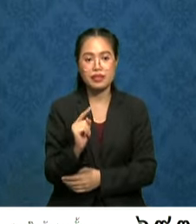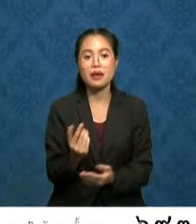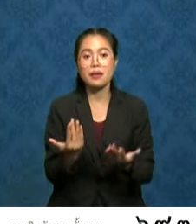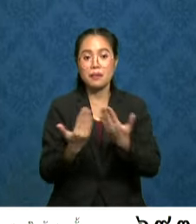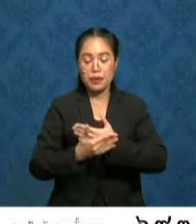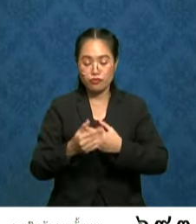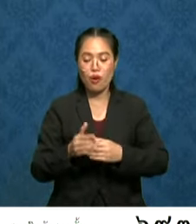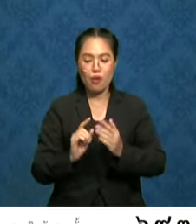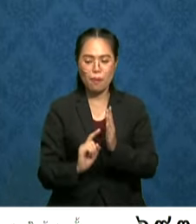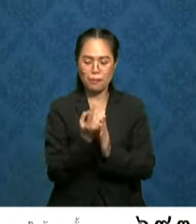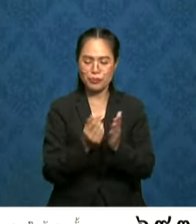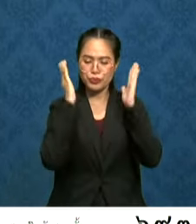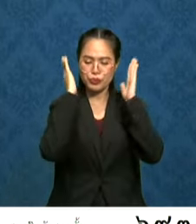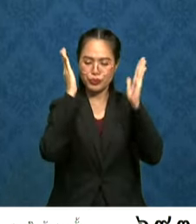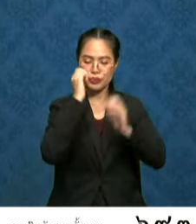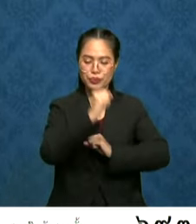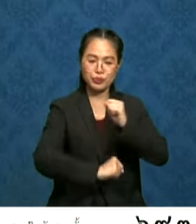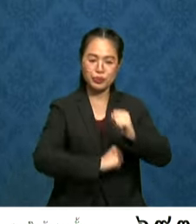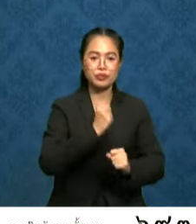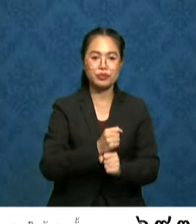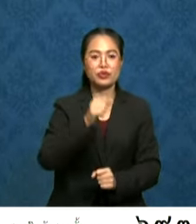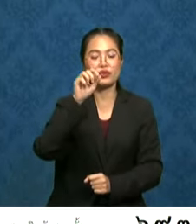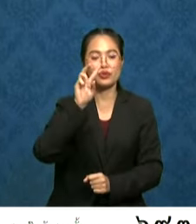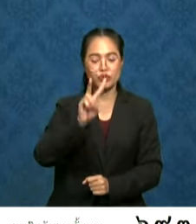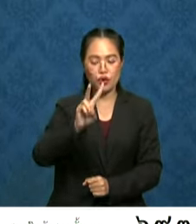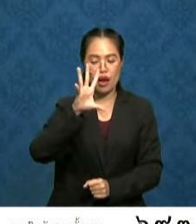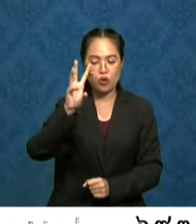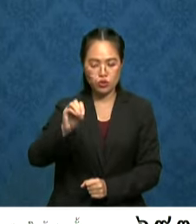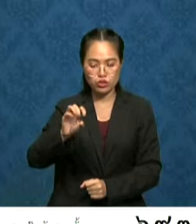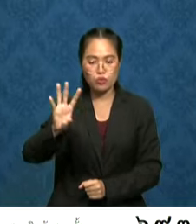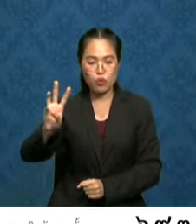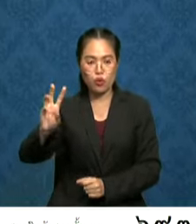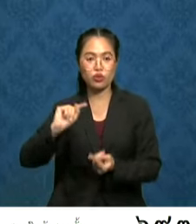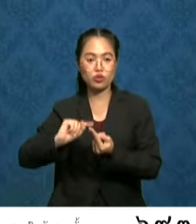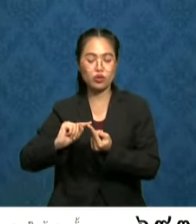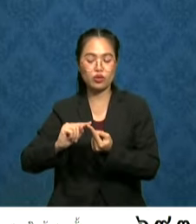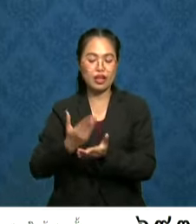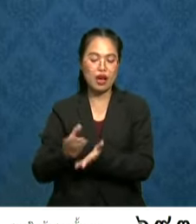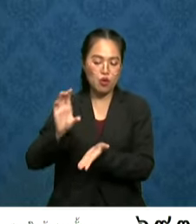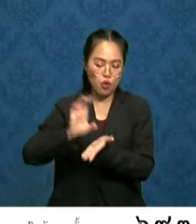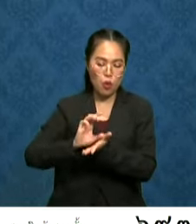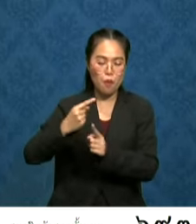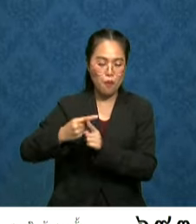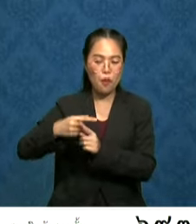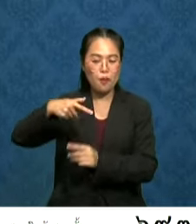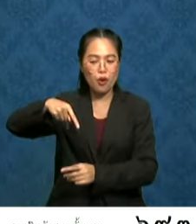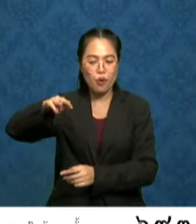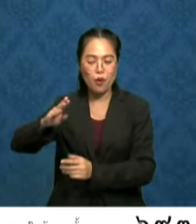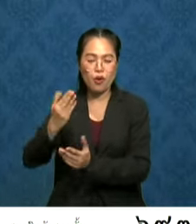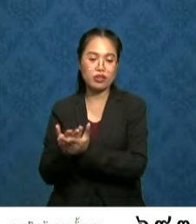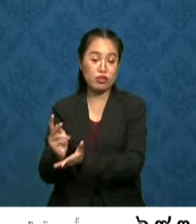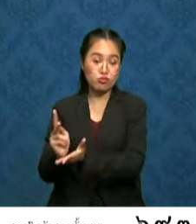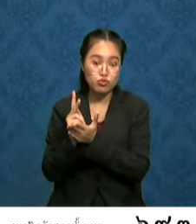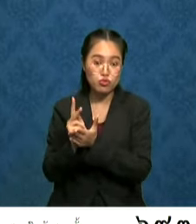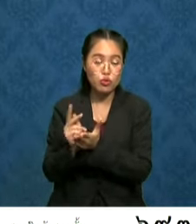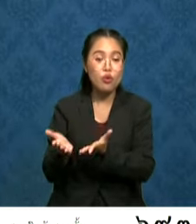แถลงใหญ่ตอนนั้นนะคะประมาณปลายปี2566ค่ะบอกว่าจะใช้งบประมาณบวกกับพ.ร.บเงินกู้นะคะแต่ก็แล้วก็มีการปรับลด